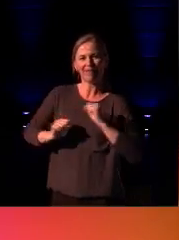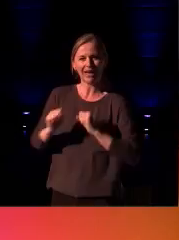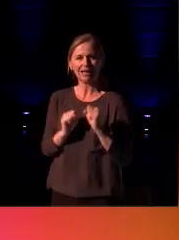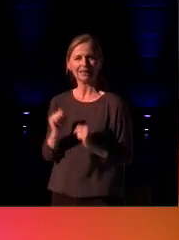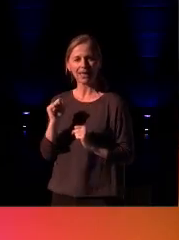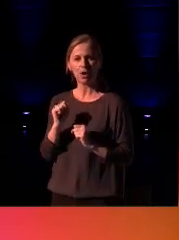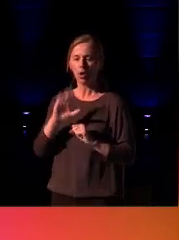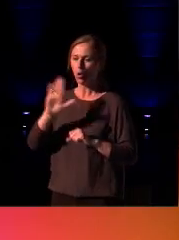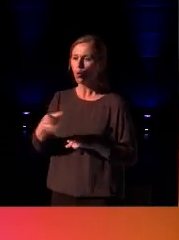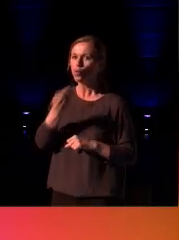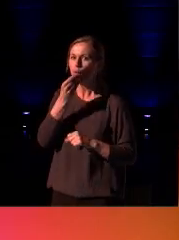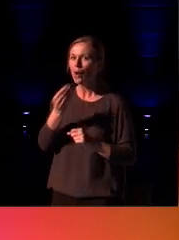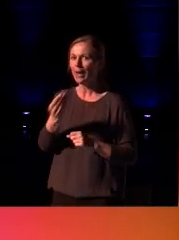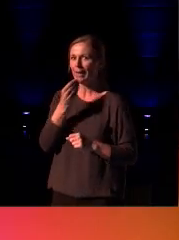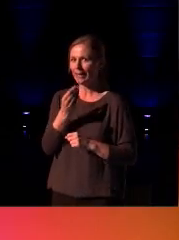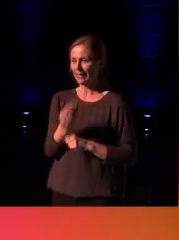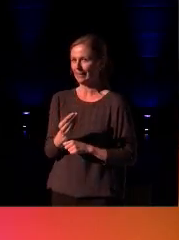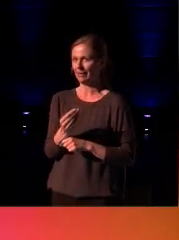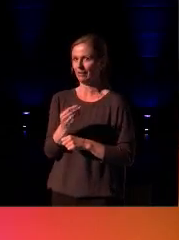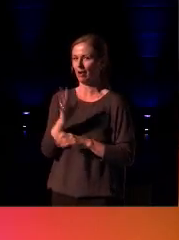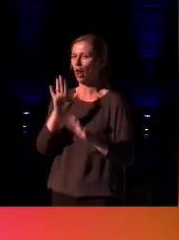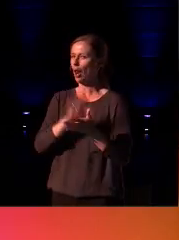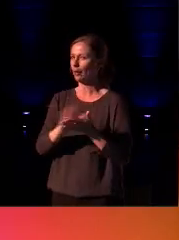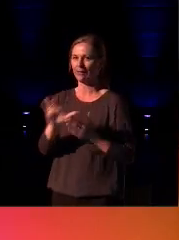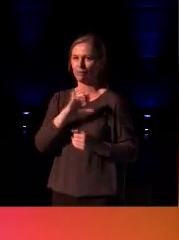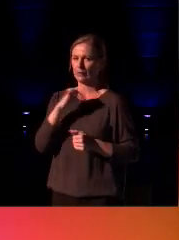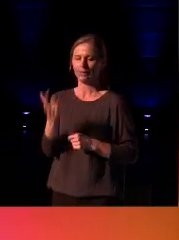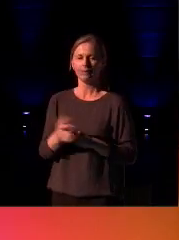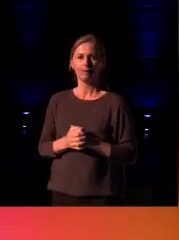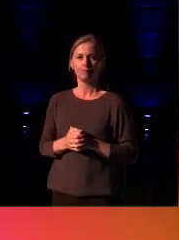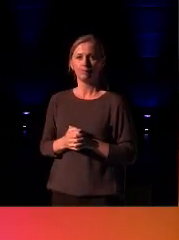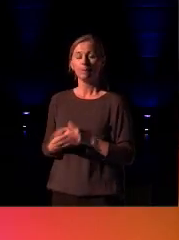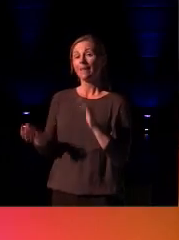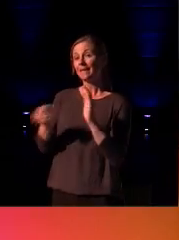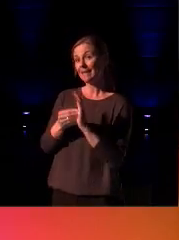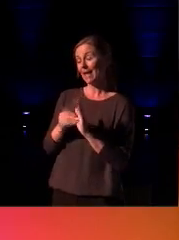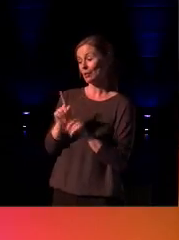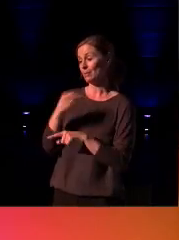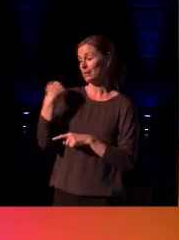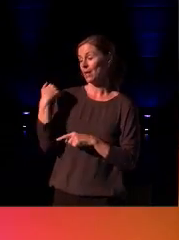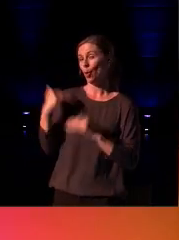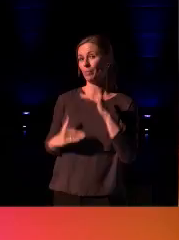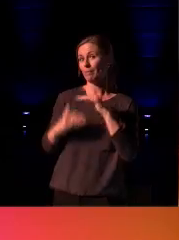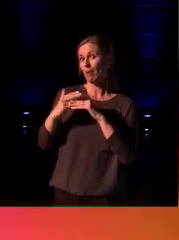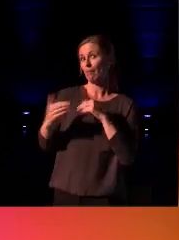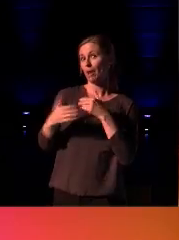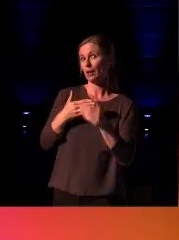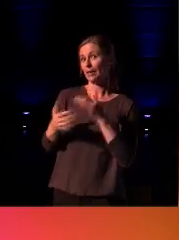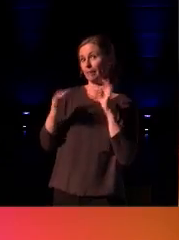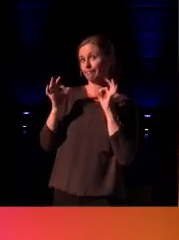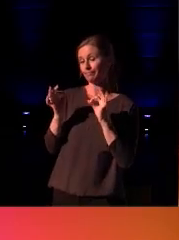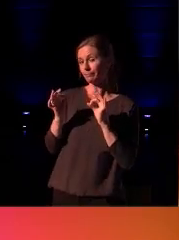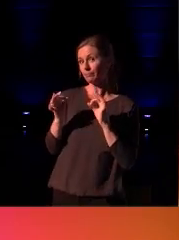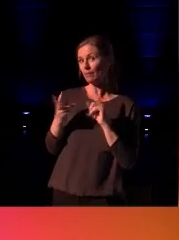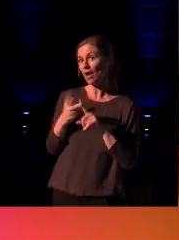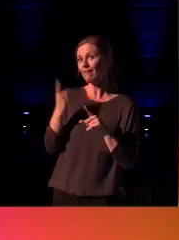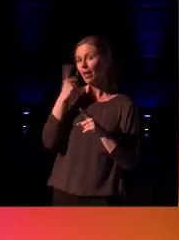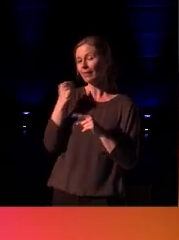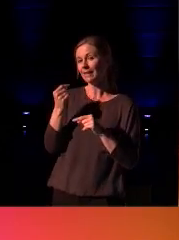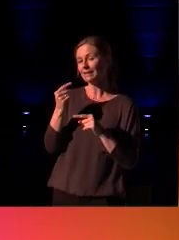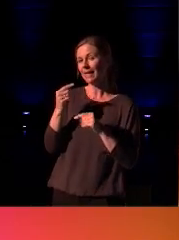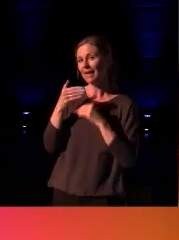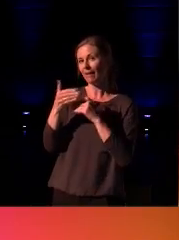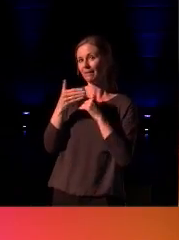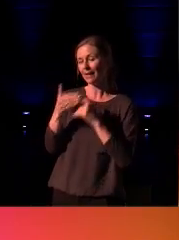Og god ernæring heller nesten aldri for sent. I tillegg, som jeg sa, optimal behandling av